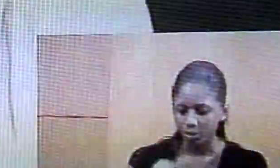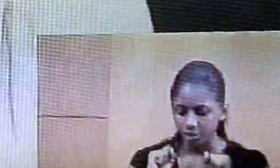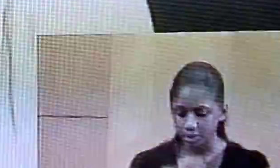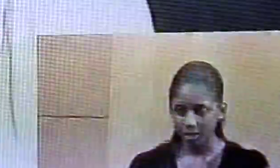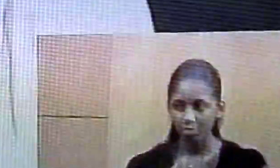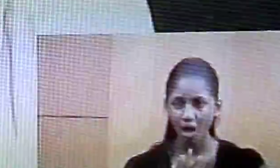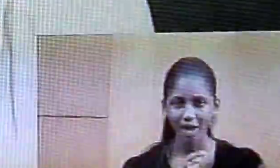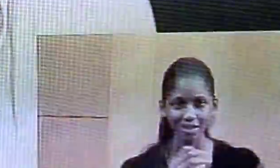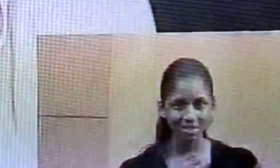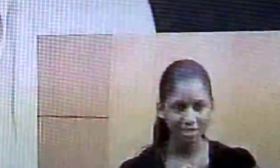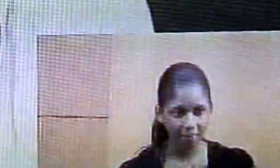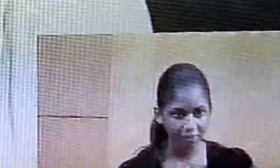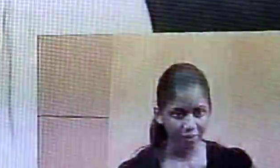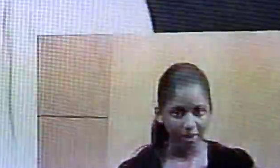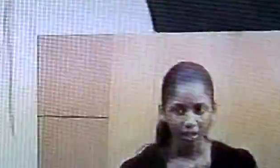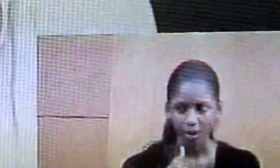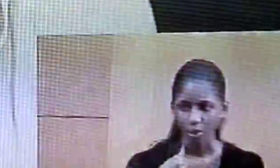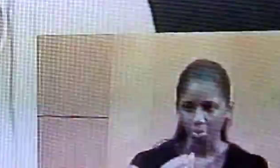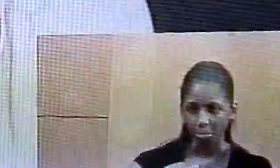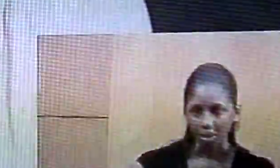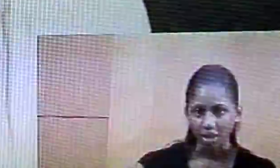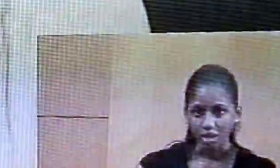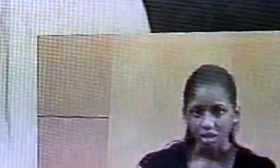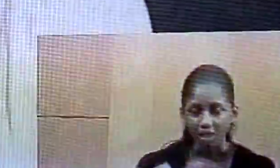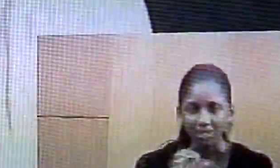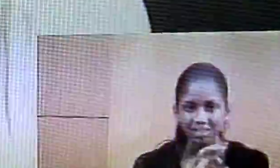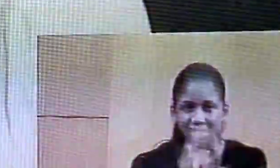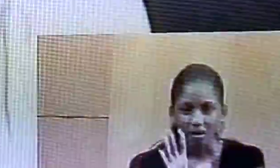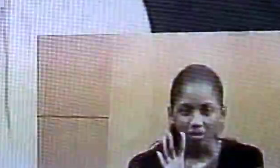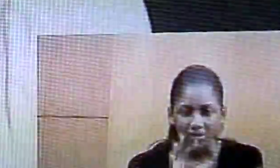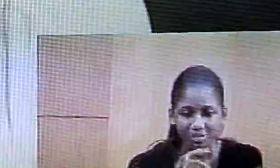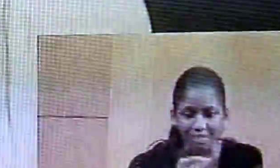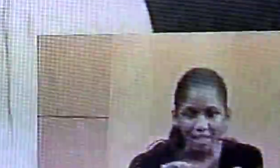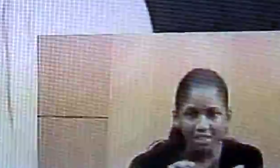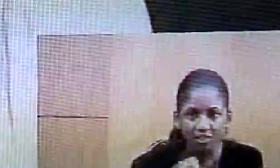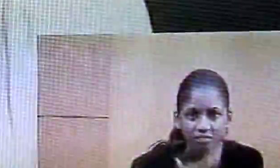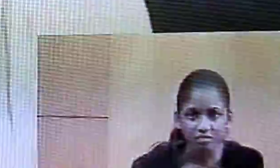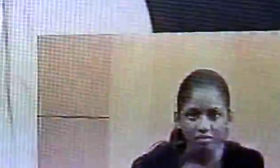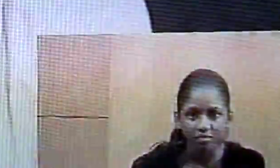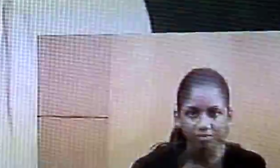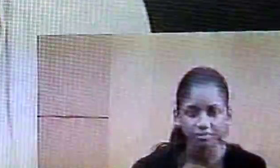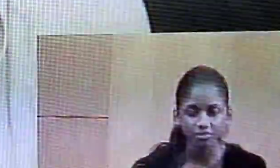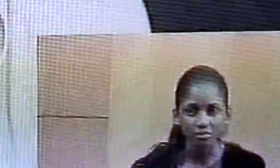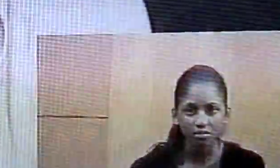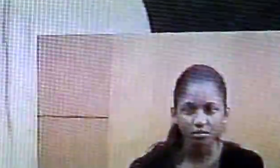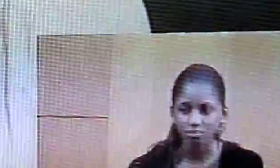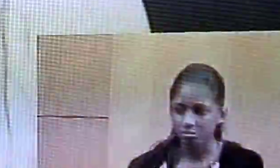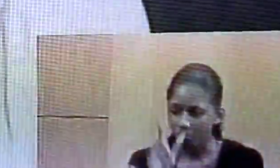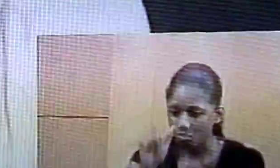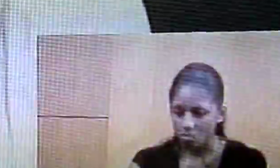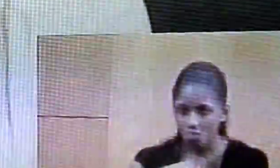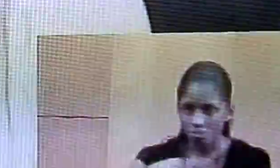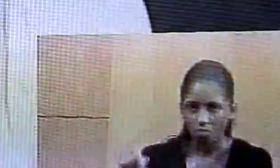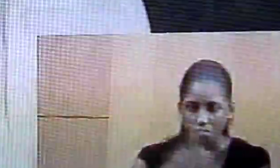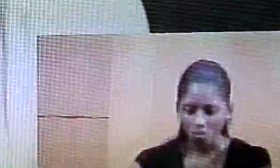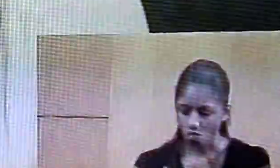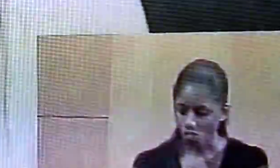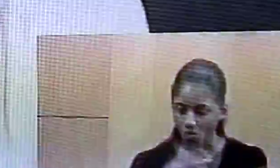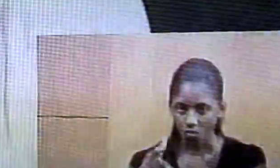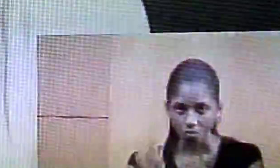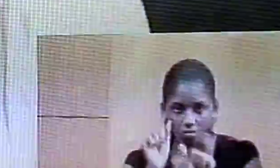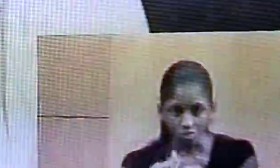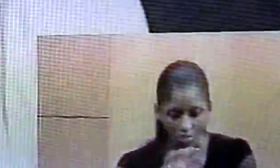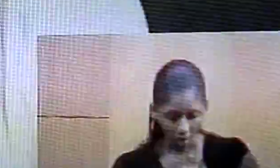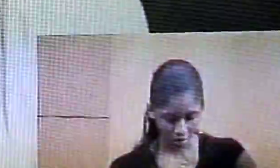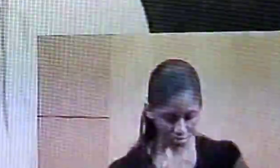accepter de payer sans aucune trace? Comment le payeur régional aurait